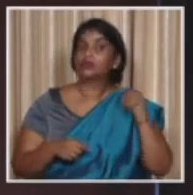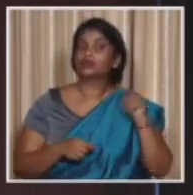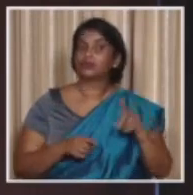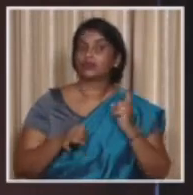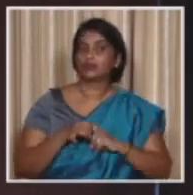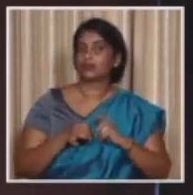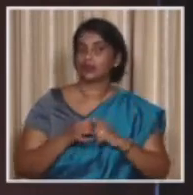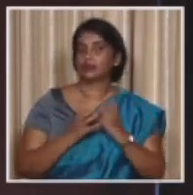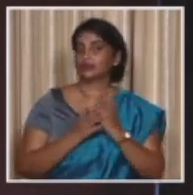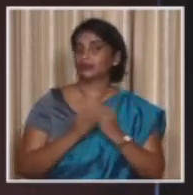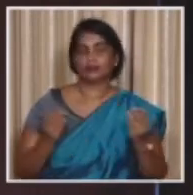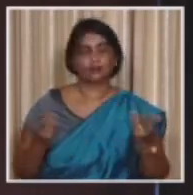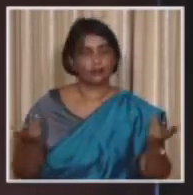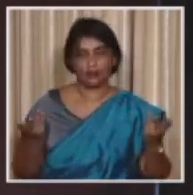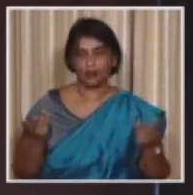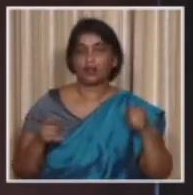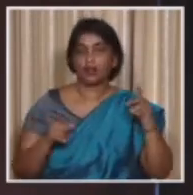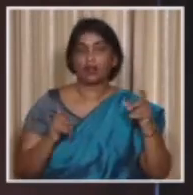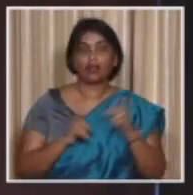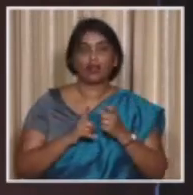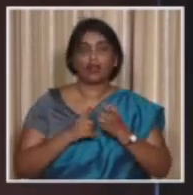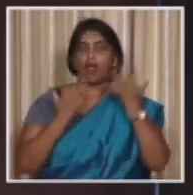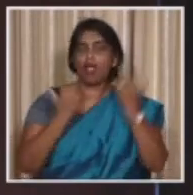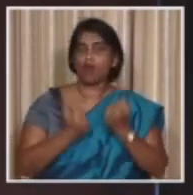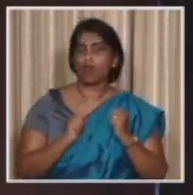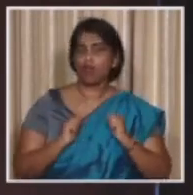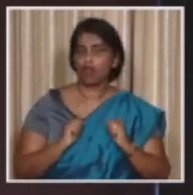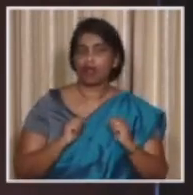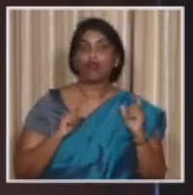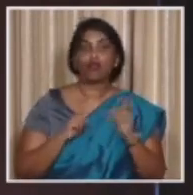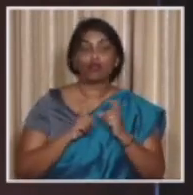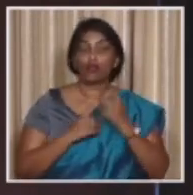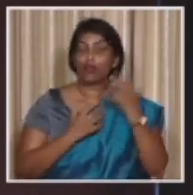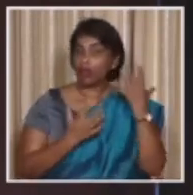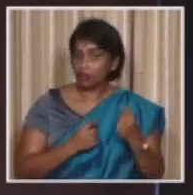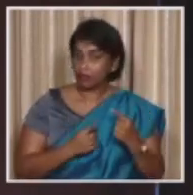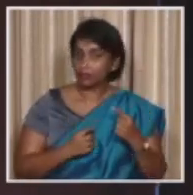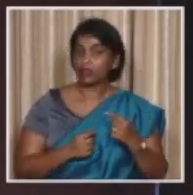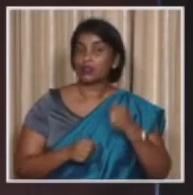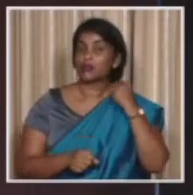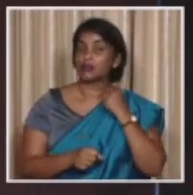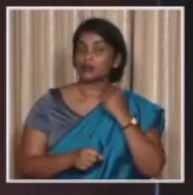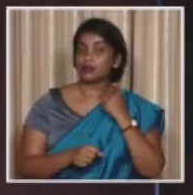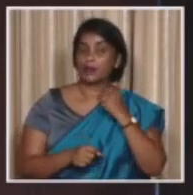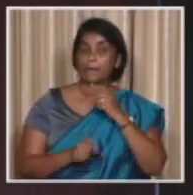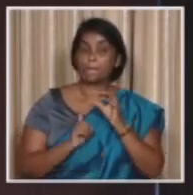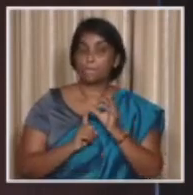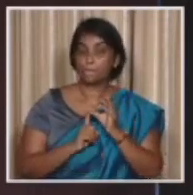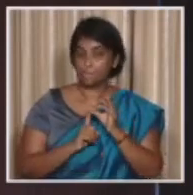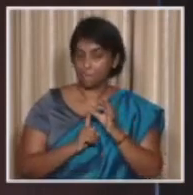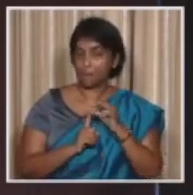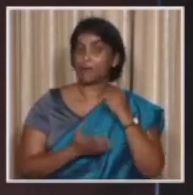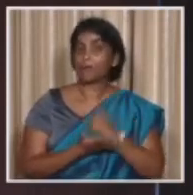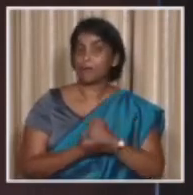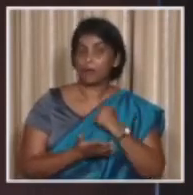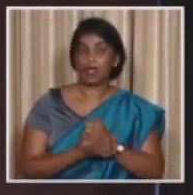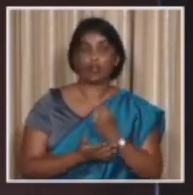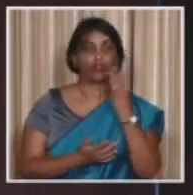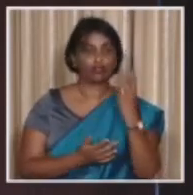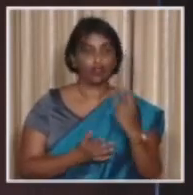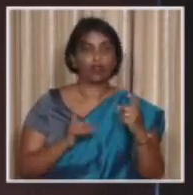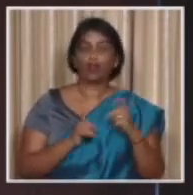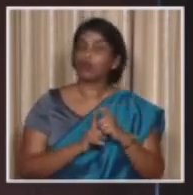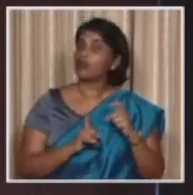ප්‍රශ්නේ විසඳන්න හම්බෙන්නේ නැහැ. දැන් මේ ඩොලර් ආවේ කොහමද? ඩොලර් ආවේ රජයේ මේ පෞද්ගලික බැංකු තුනකට